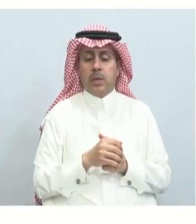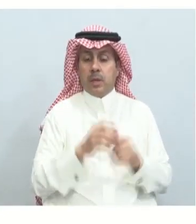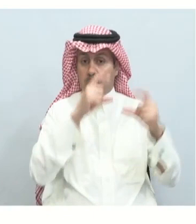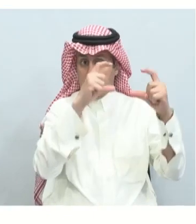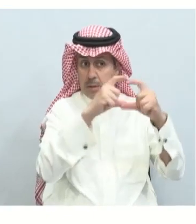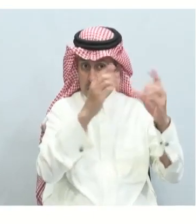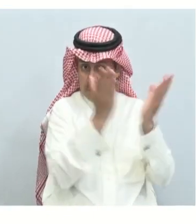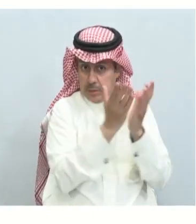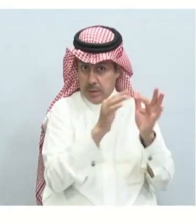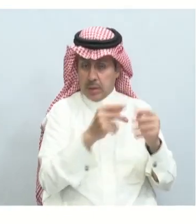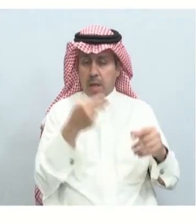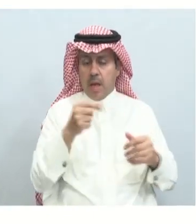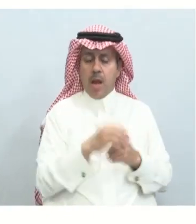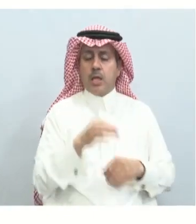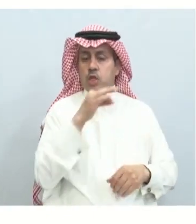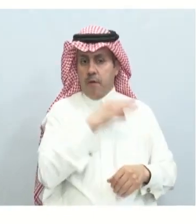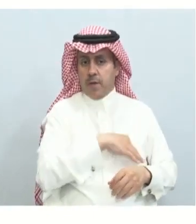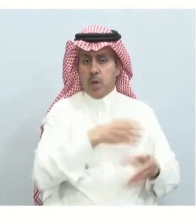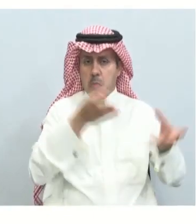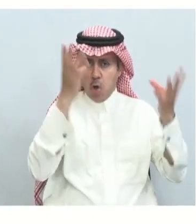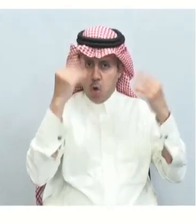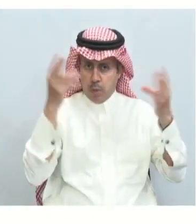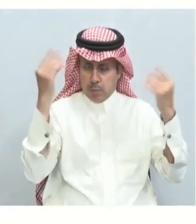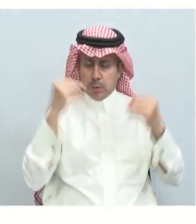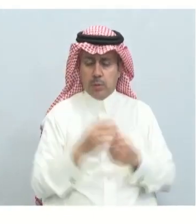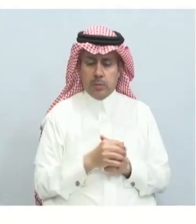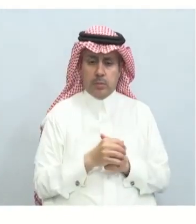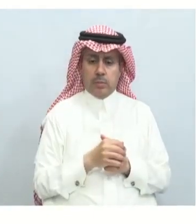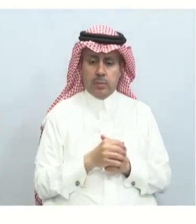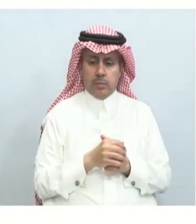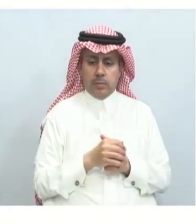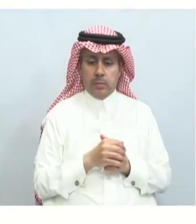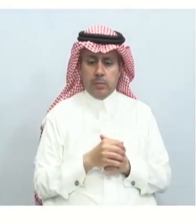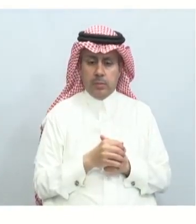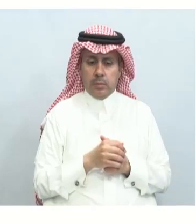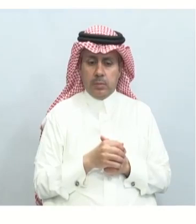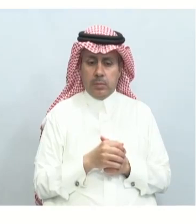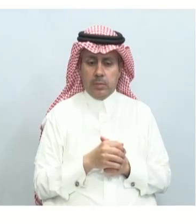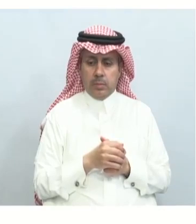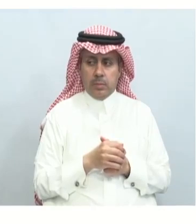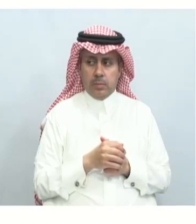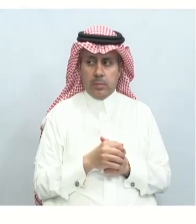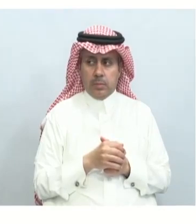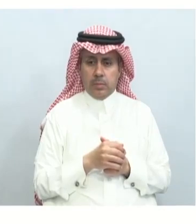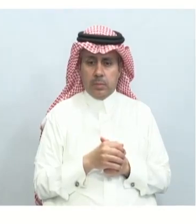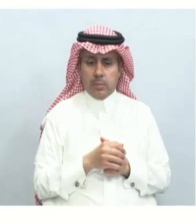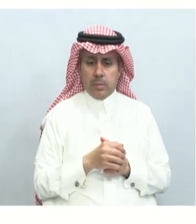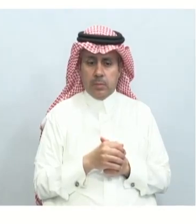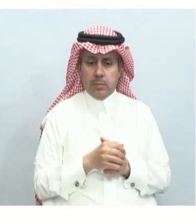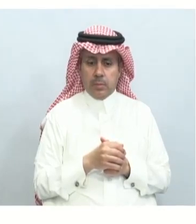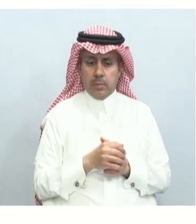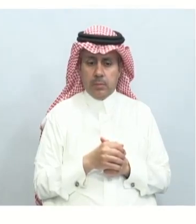التعليميه والاستفاده من الخدمات والمعلومات والاثراء والدروس